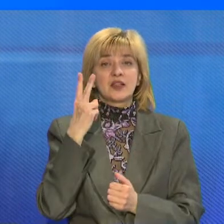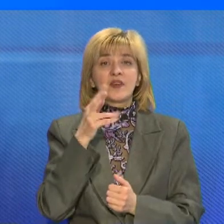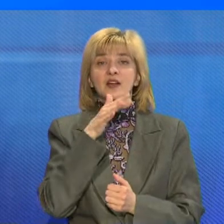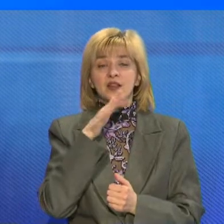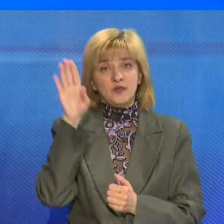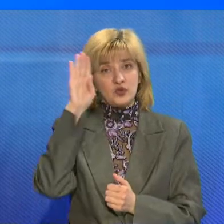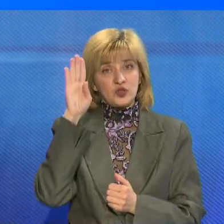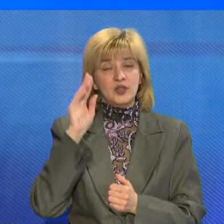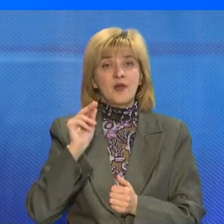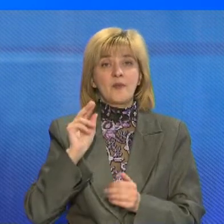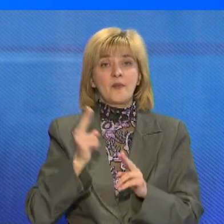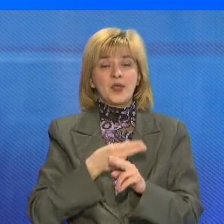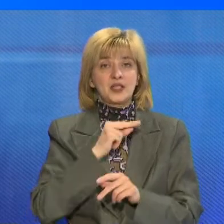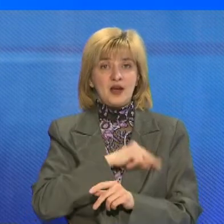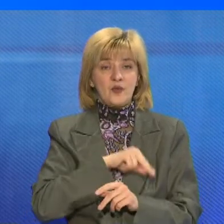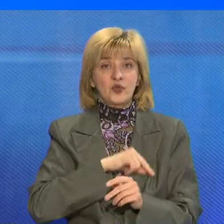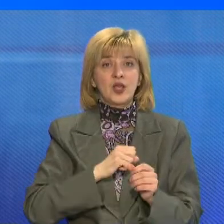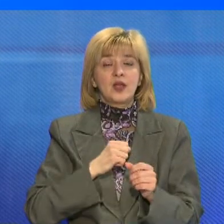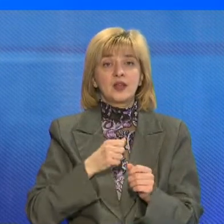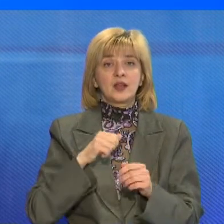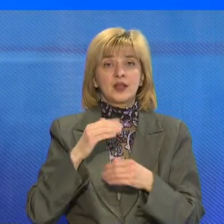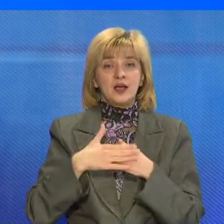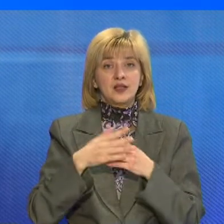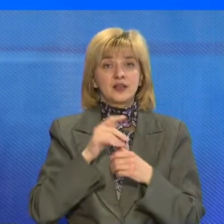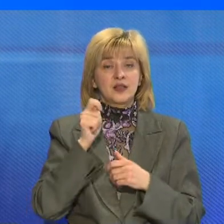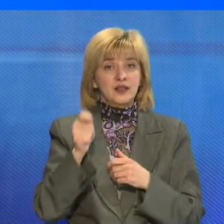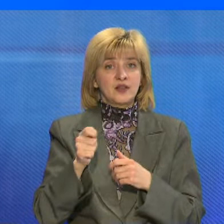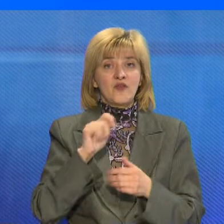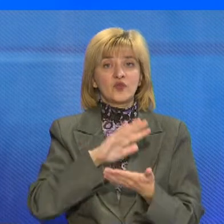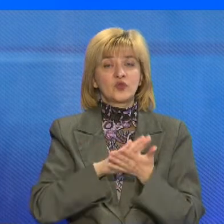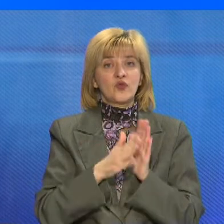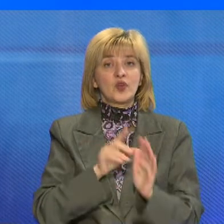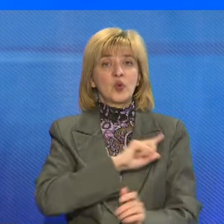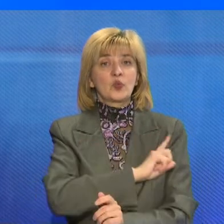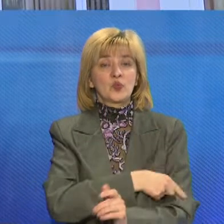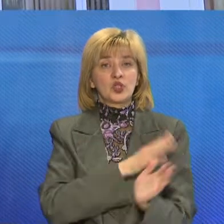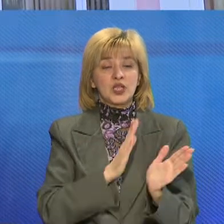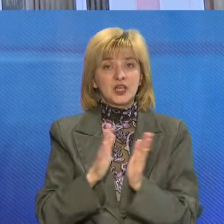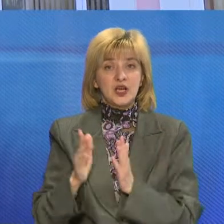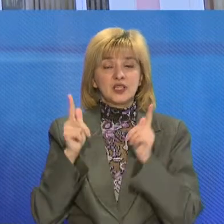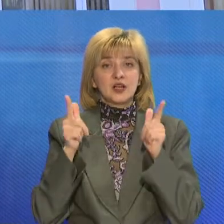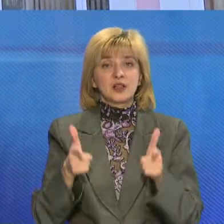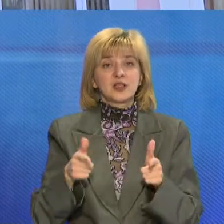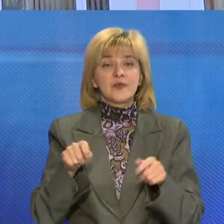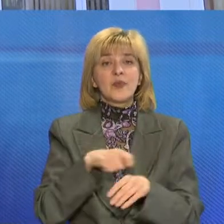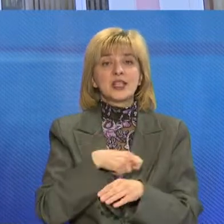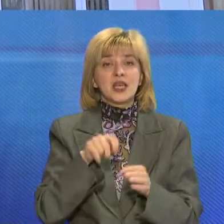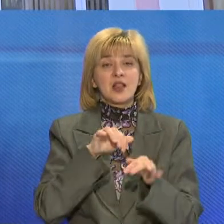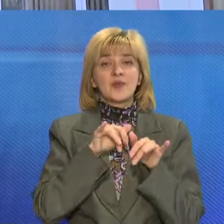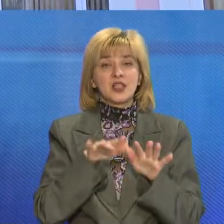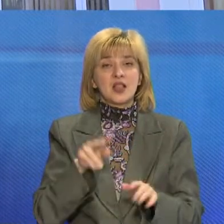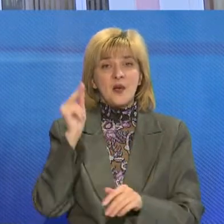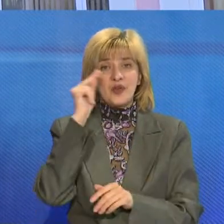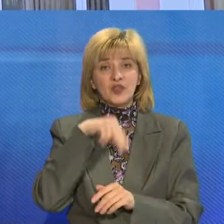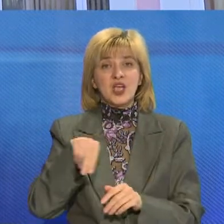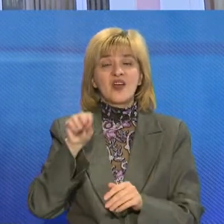прызначана пакаранне з адбываннем у папраўчай калоніі ва ўмовах узмоцненага рэжыму. Згодно з матеріалами справи, обвинувачений у жнівні